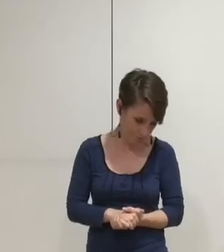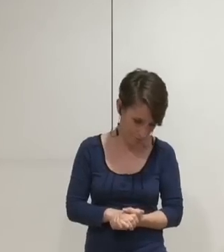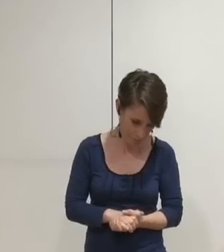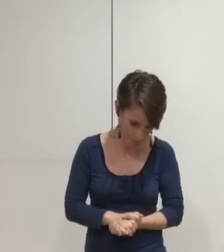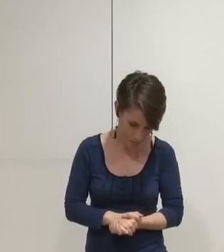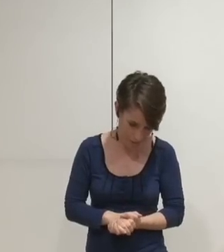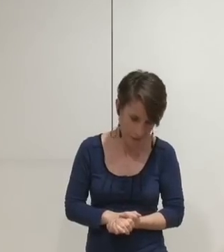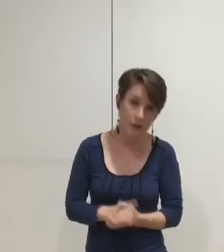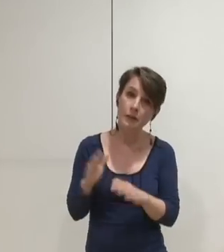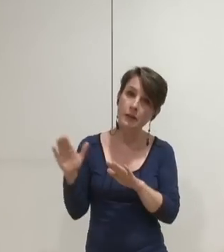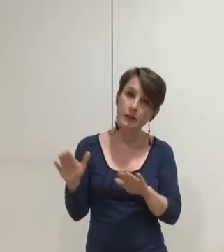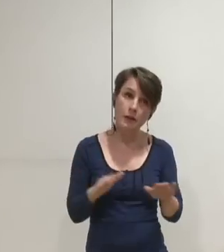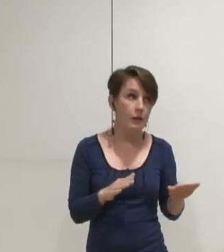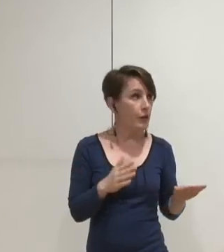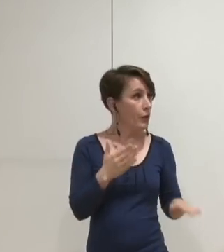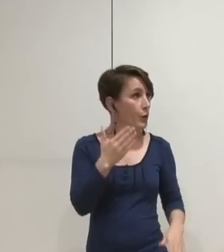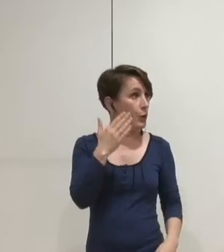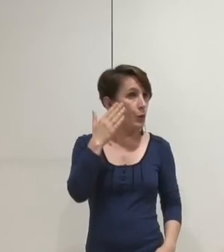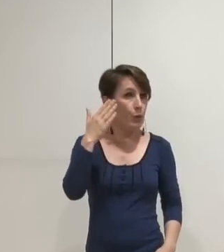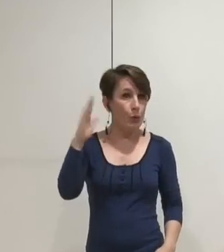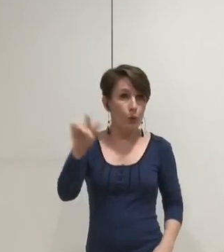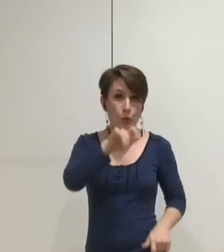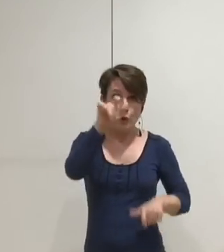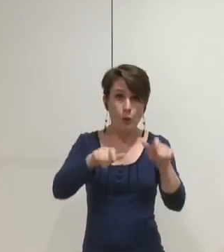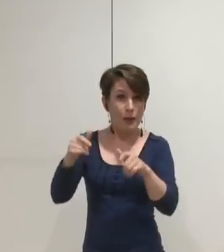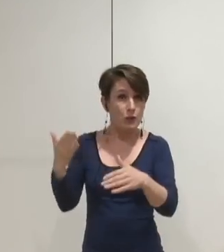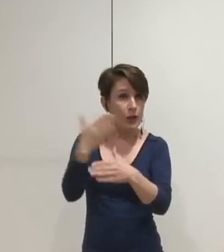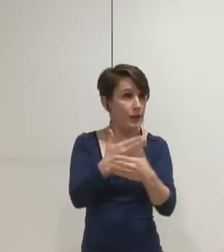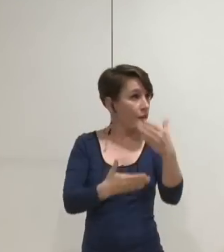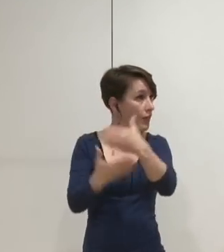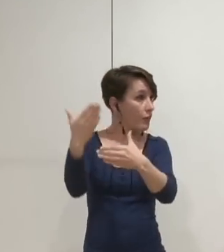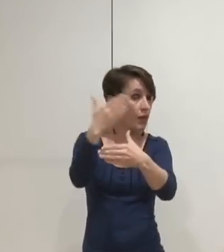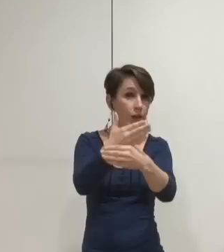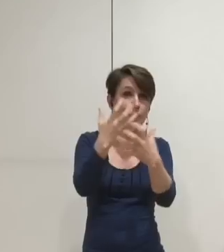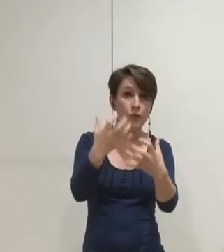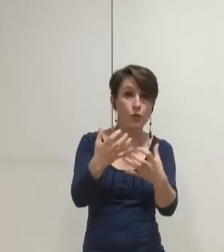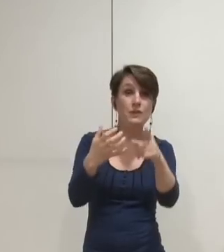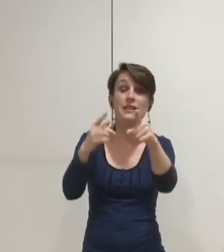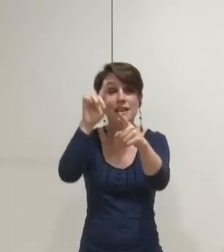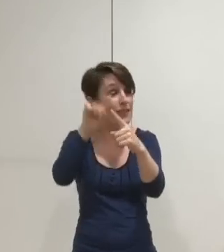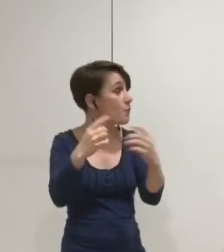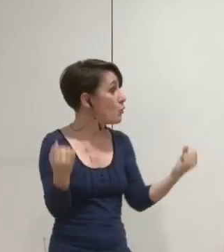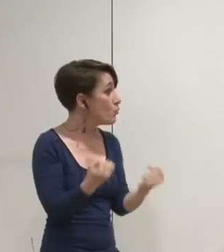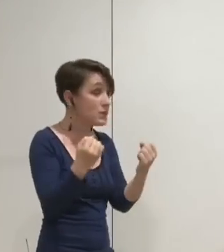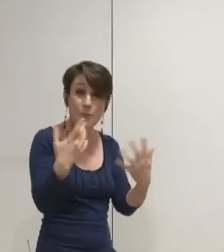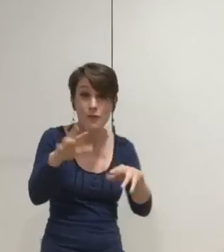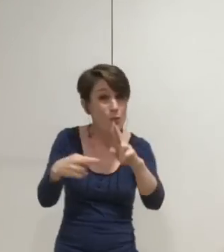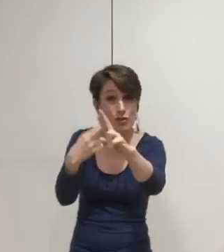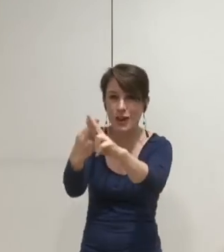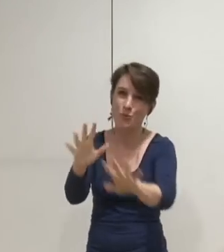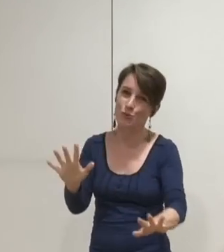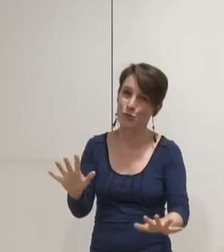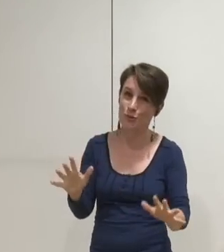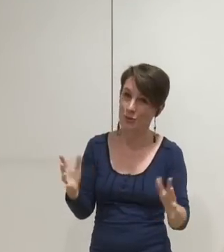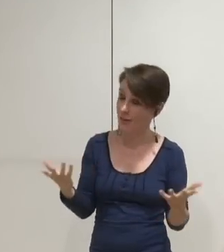est-ce qu'il y a d'autres prise de parole sur ce sujet sur la publicité je vous ai répondu tout à l'heure donc c'est effectivement